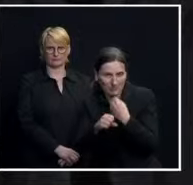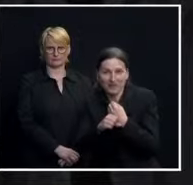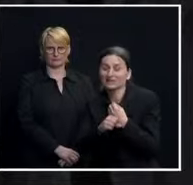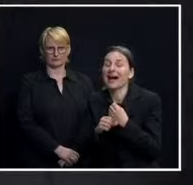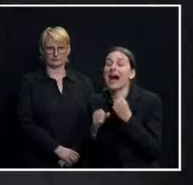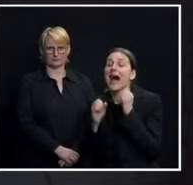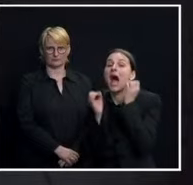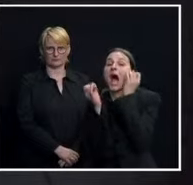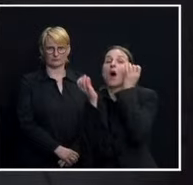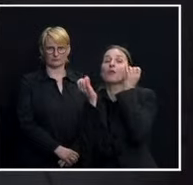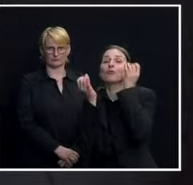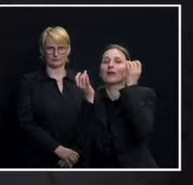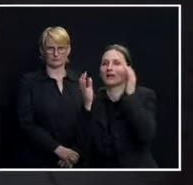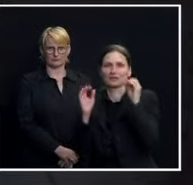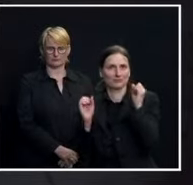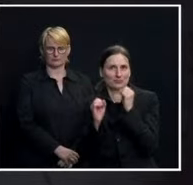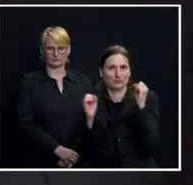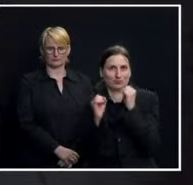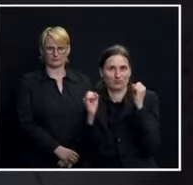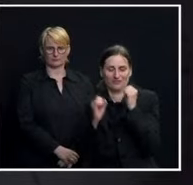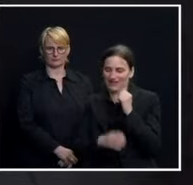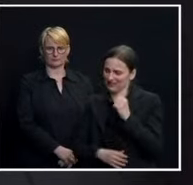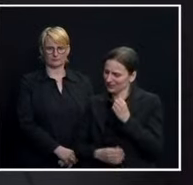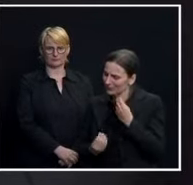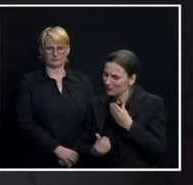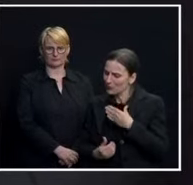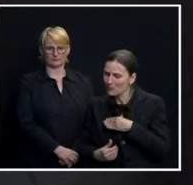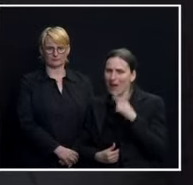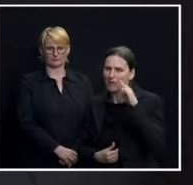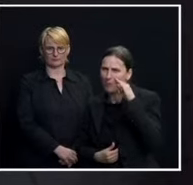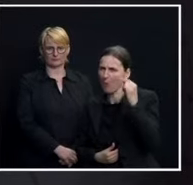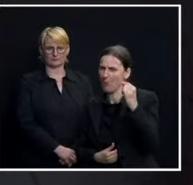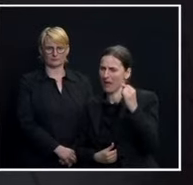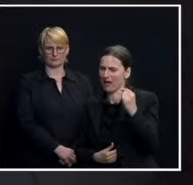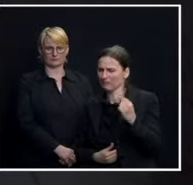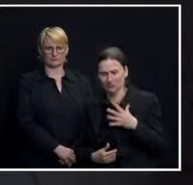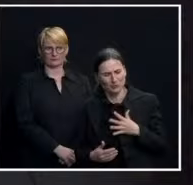davor, weil das irgendwie, ich sage es auch mal, ins offene Abrechnung mit meinem Großvater war, ja.